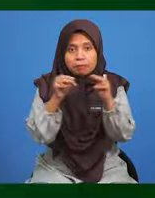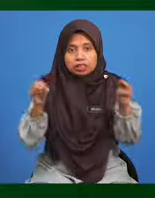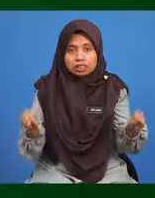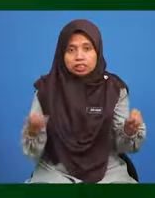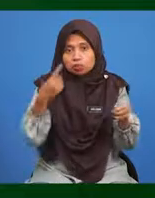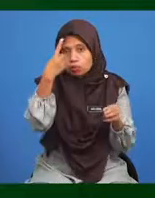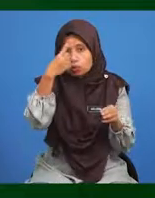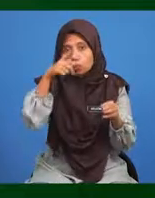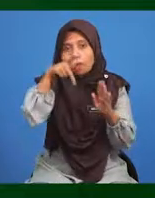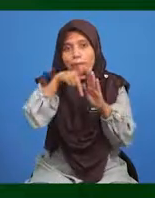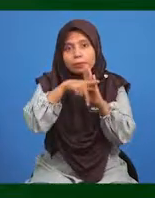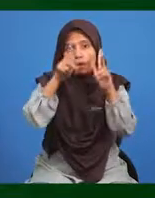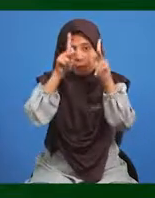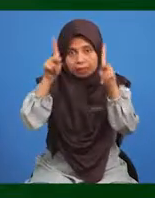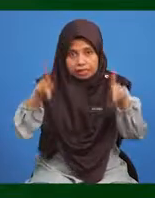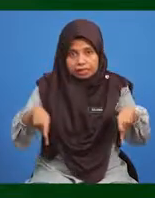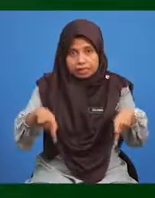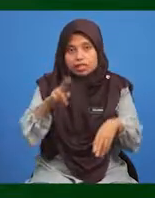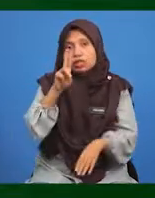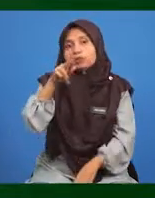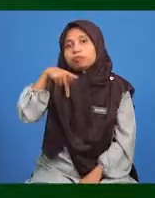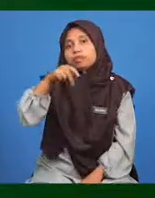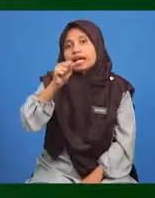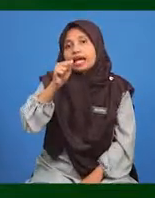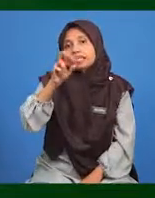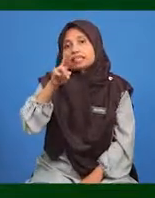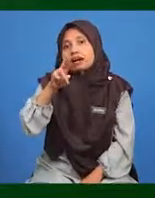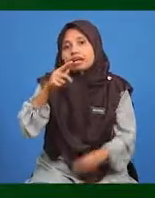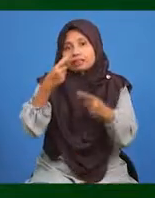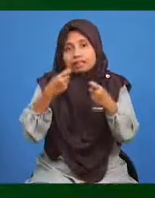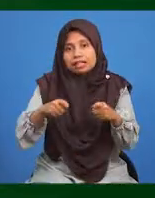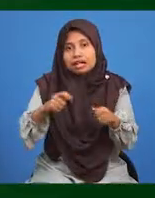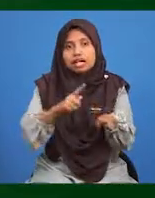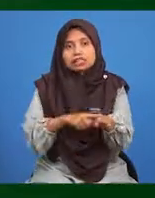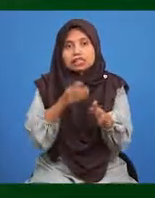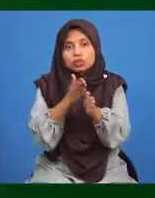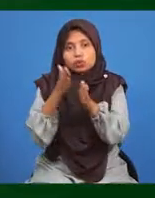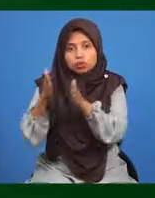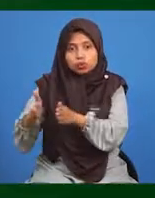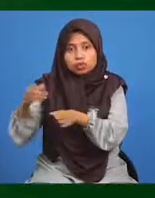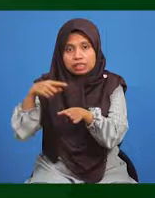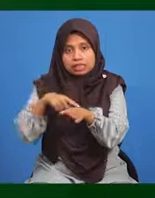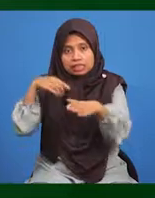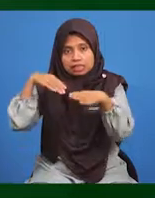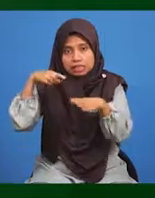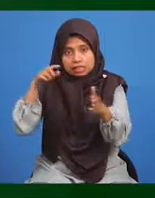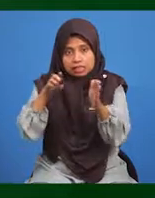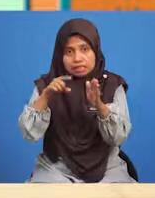peperiksaan UPSR telah disusun di dalam dewan.